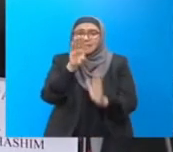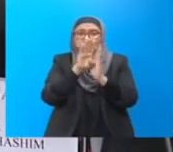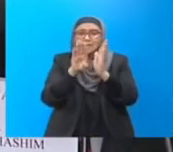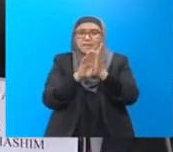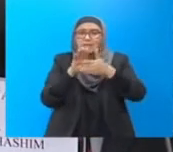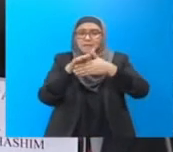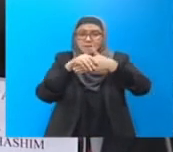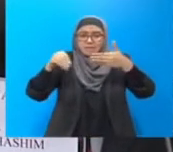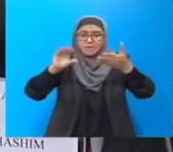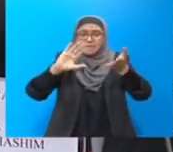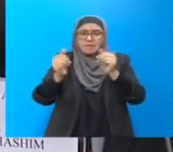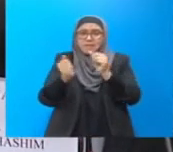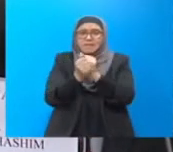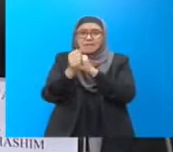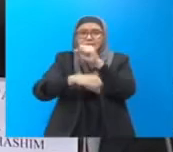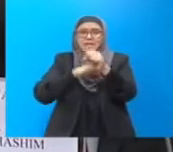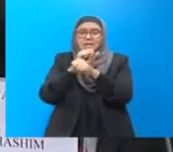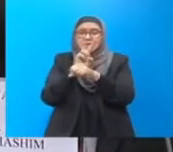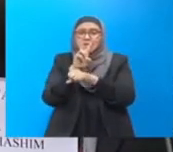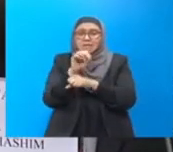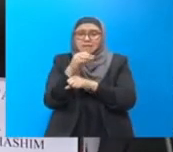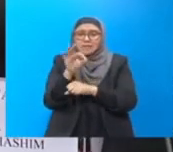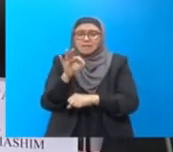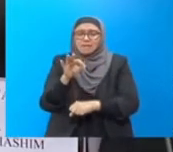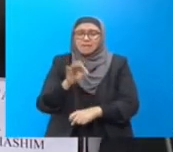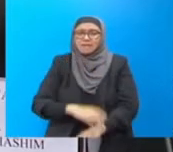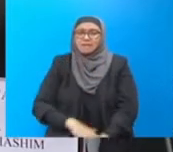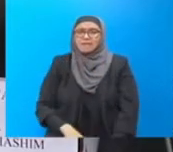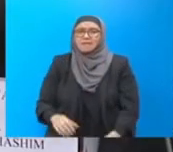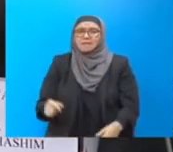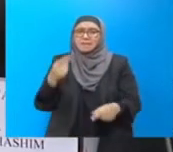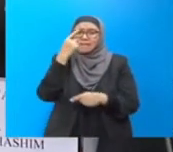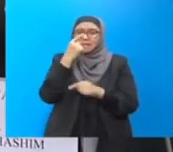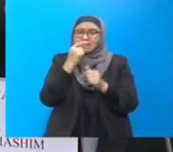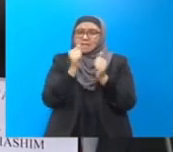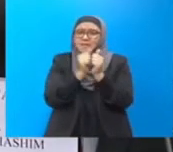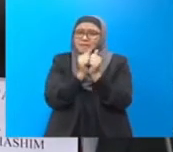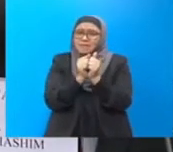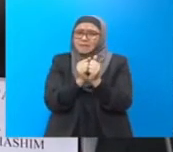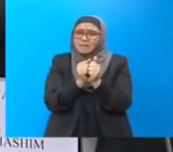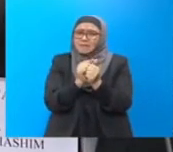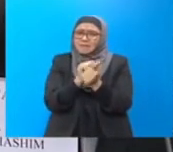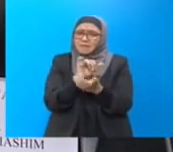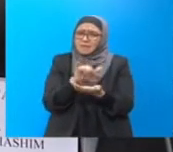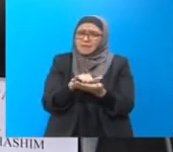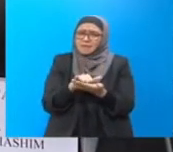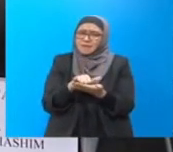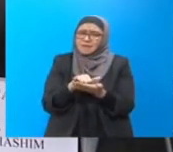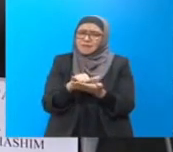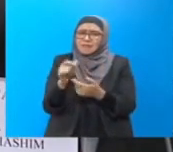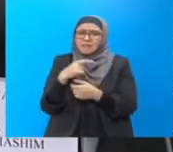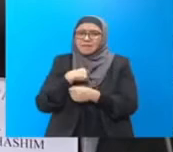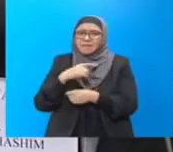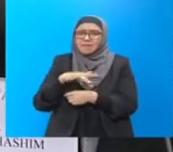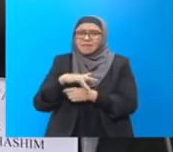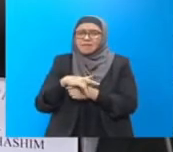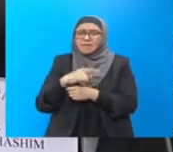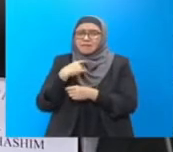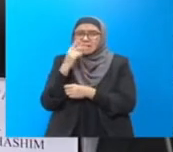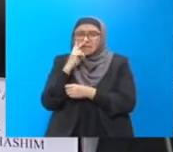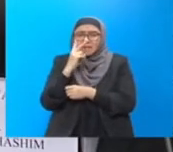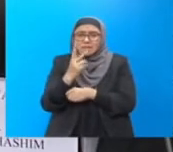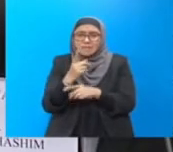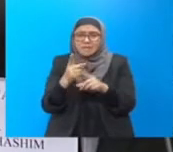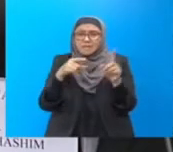tahun 2019 I make pada pandangan saya kerajaan memerlukan juga kepada